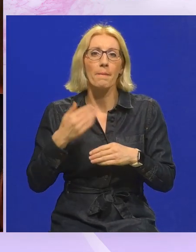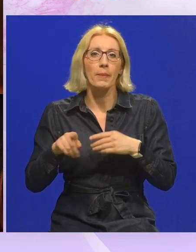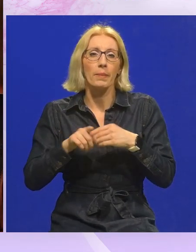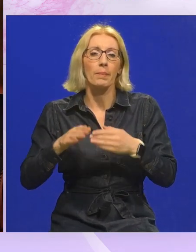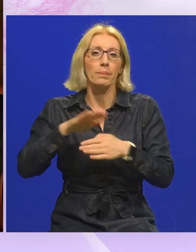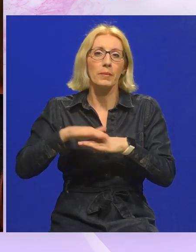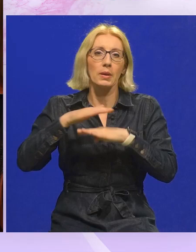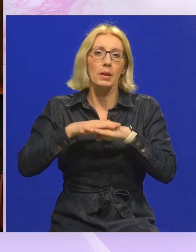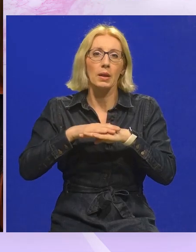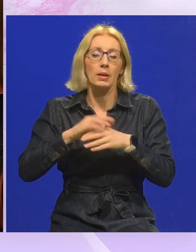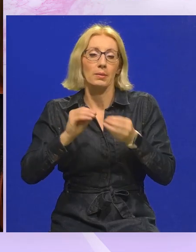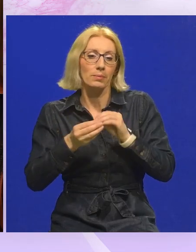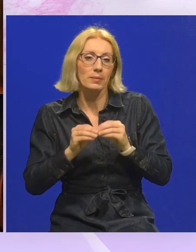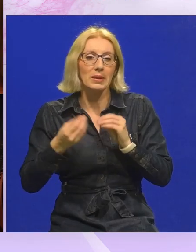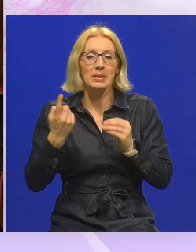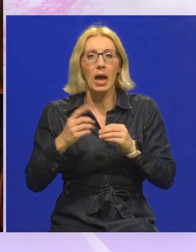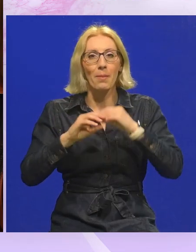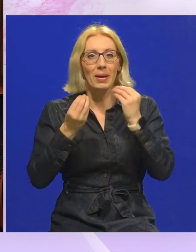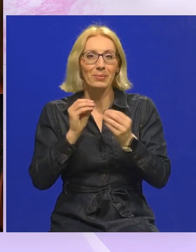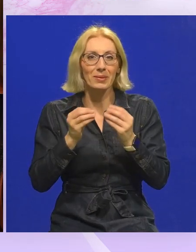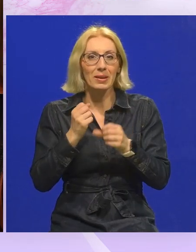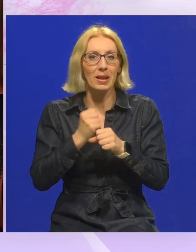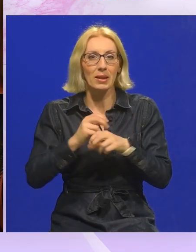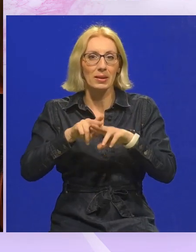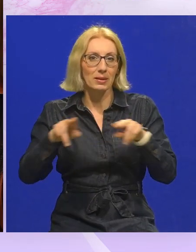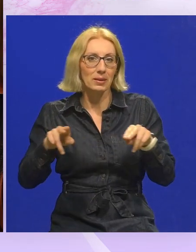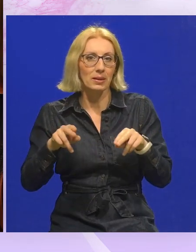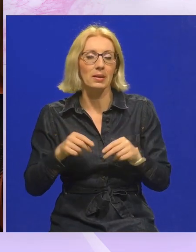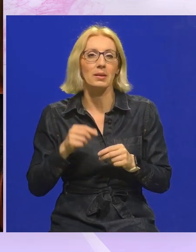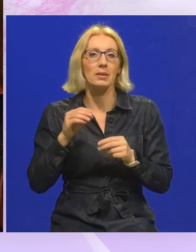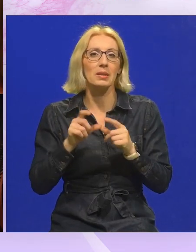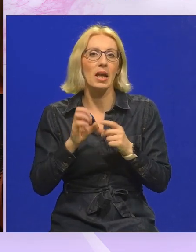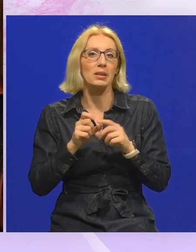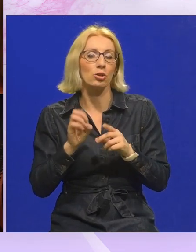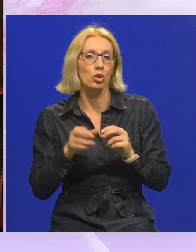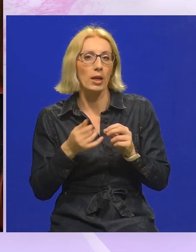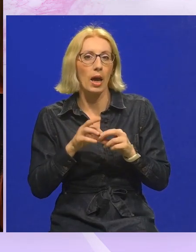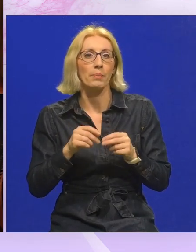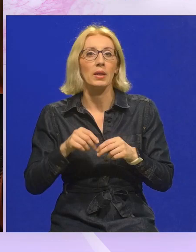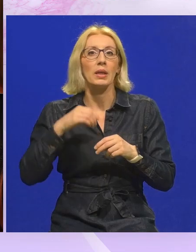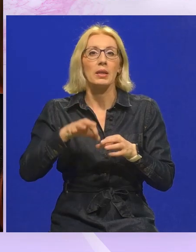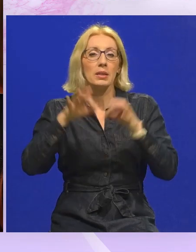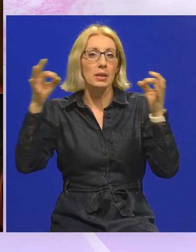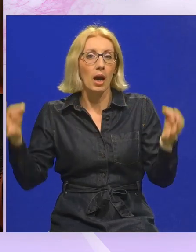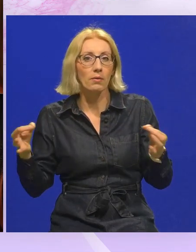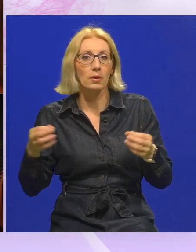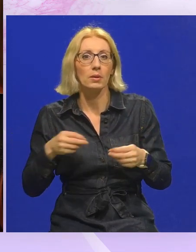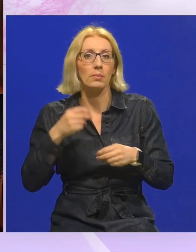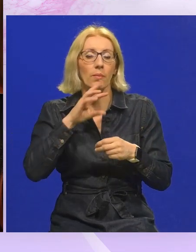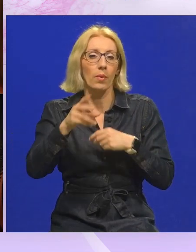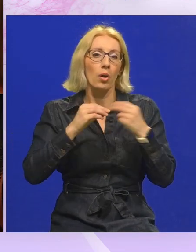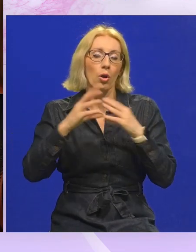sadržaja i nekih kreativnih radionica i sličnih sadržaja i javnog savjetovanja koje smo